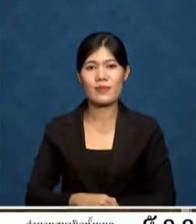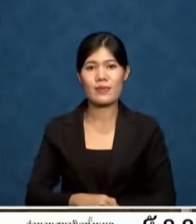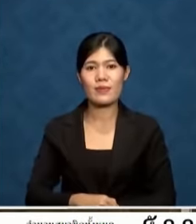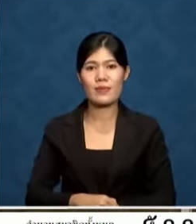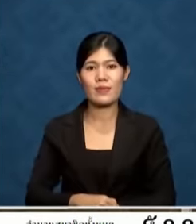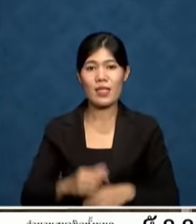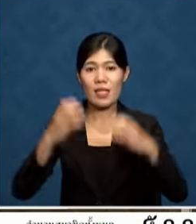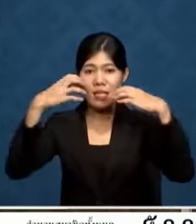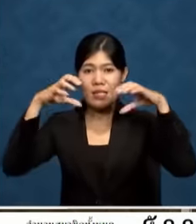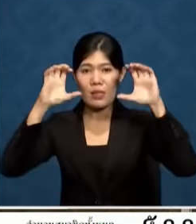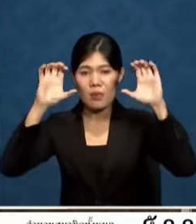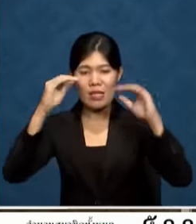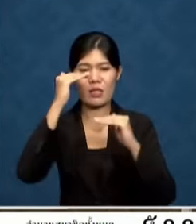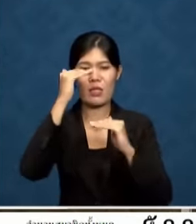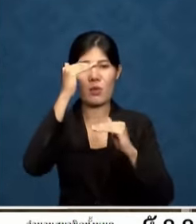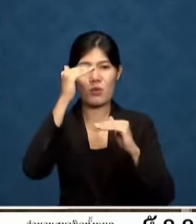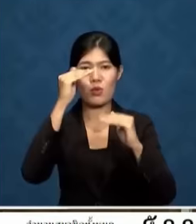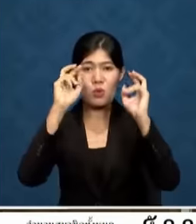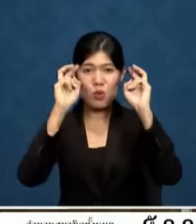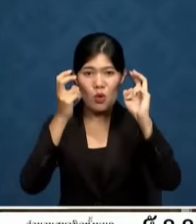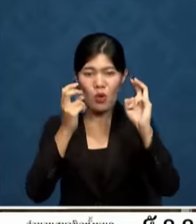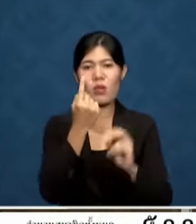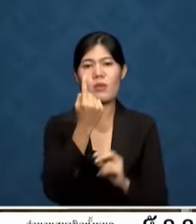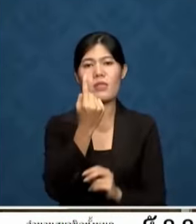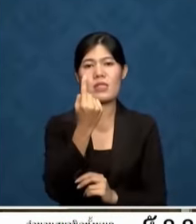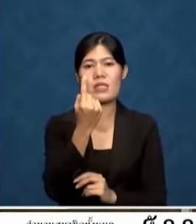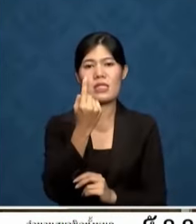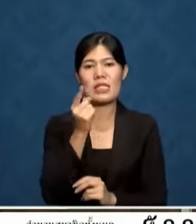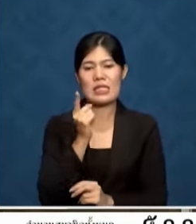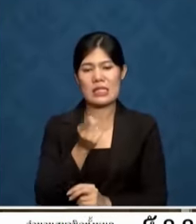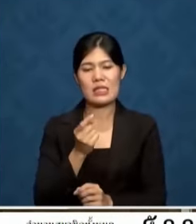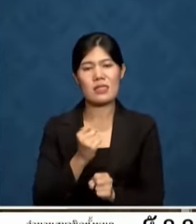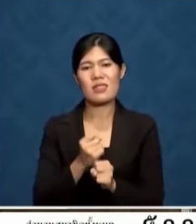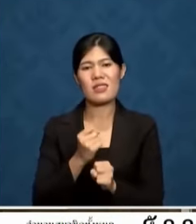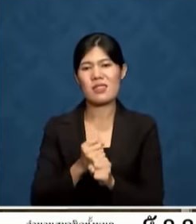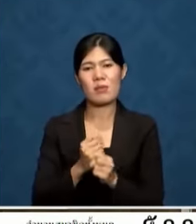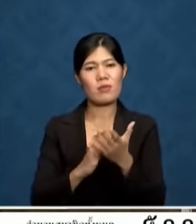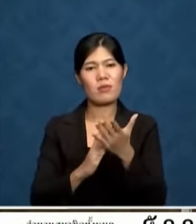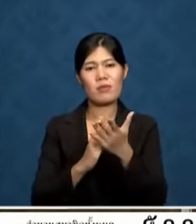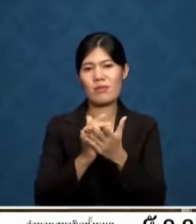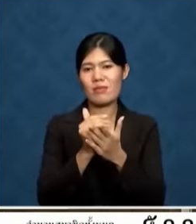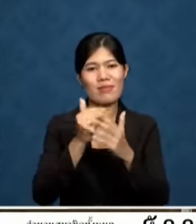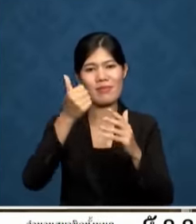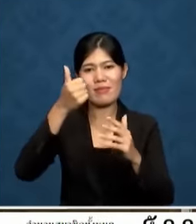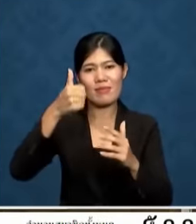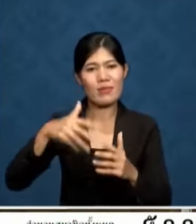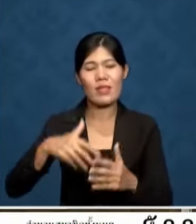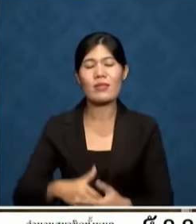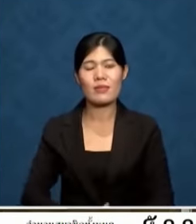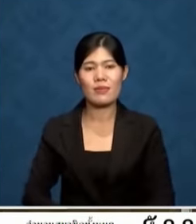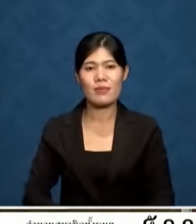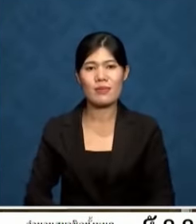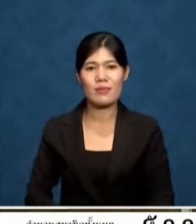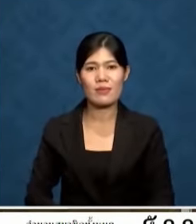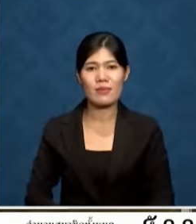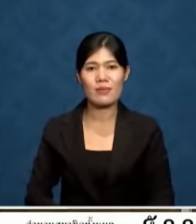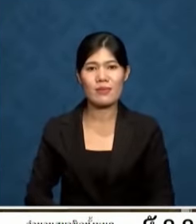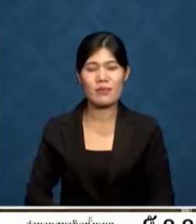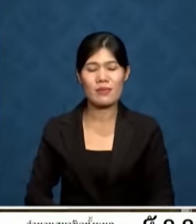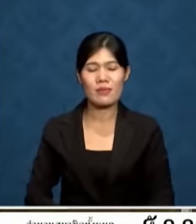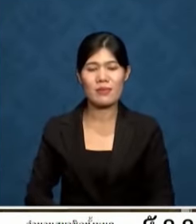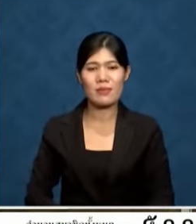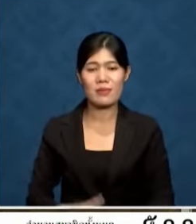ไว้ตีปี๊บใหญ่โตเอาเจริงมันไม่สำฤทธิ์ผลอย่างที่ตั้งใจหลายวาระยังห่างเป้ามาก